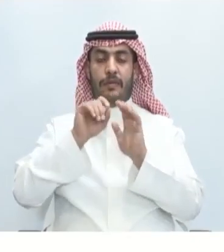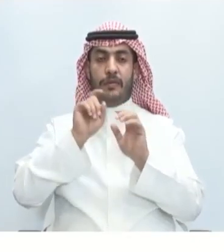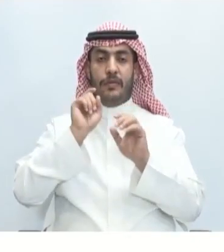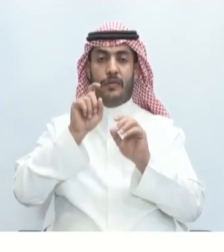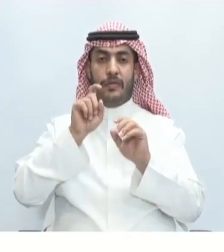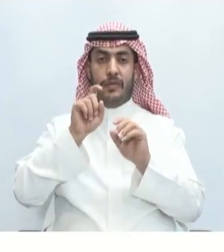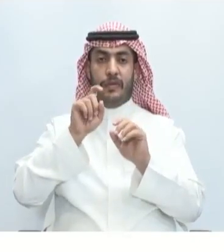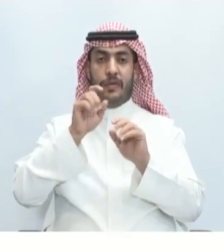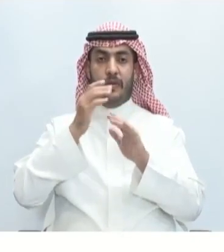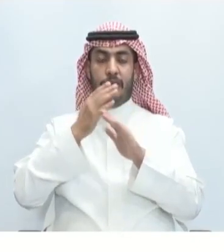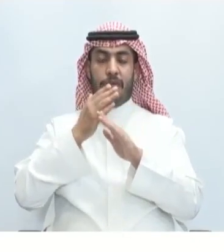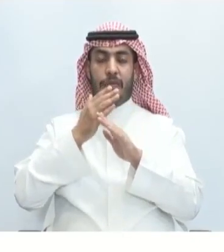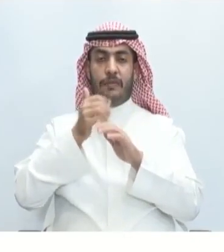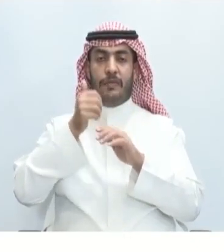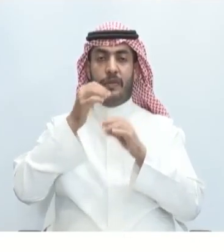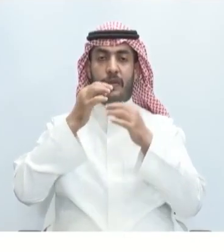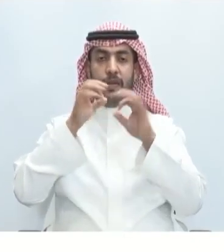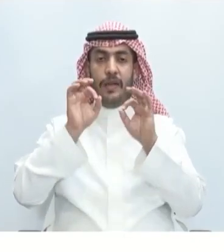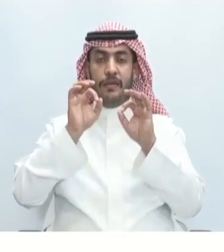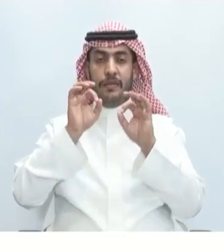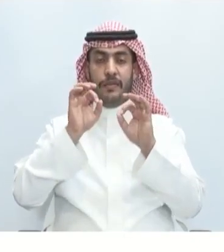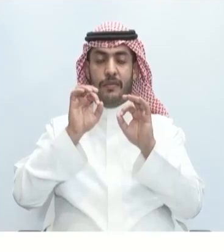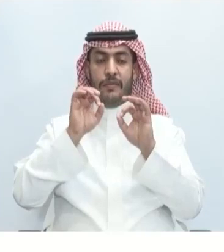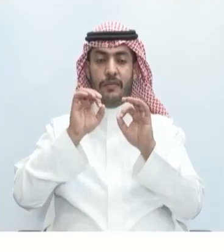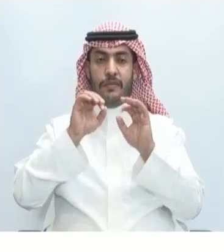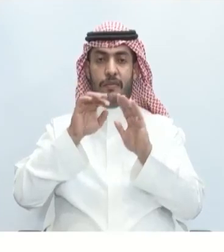سولف ليظهر لدينا